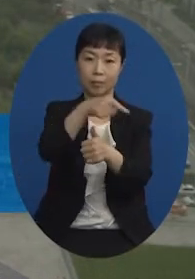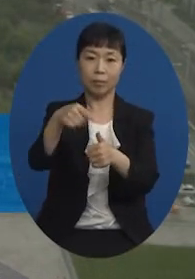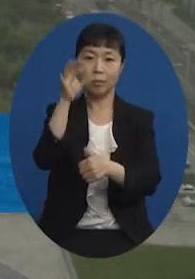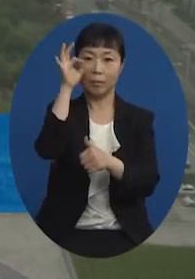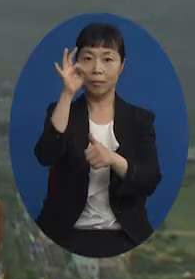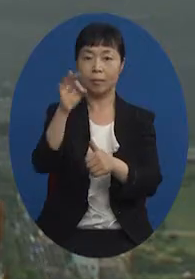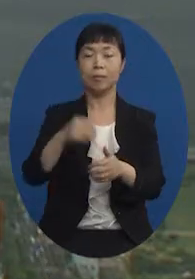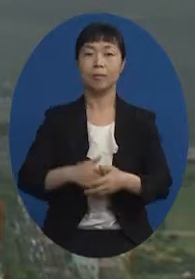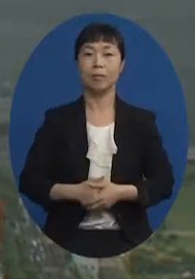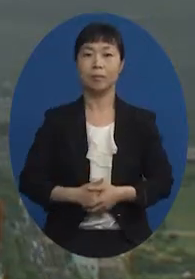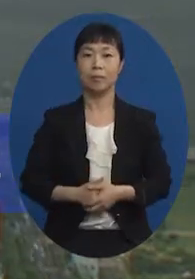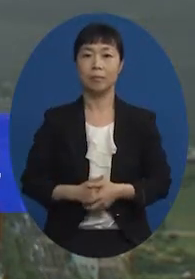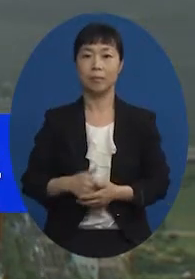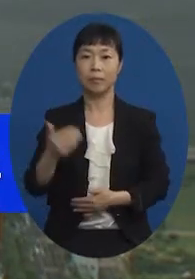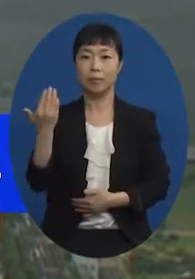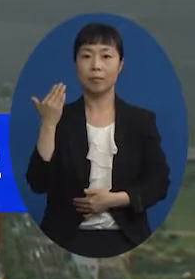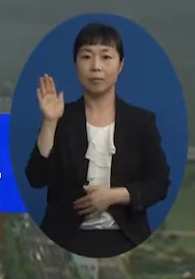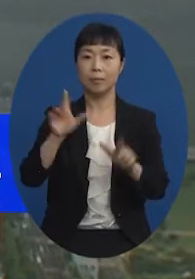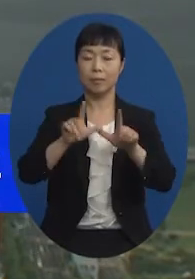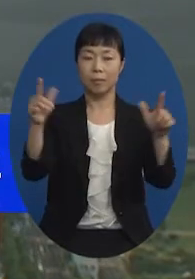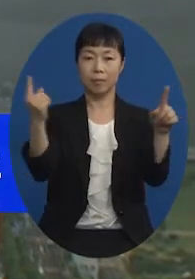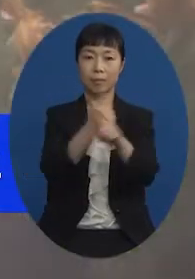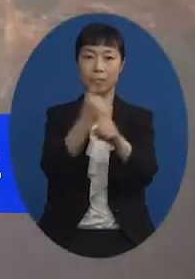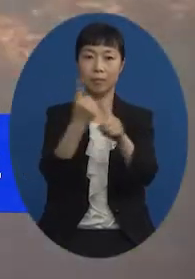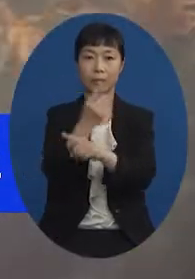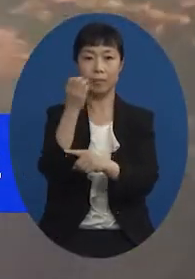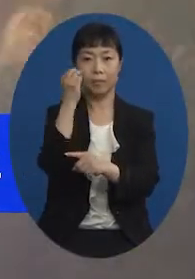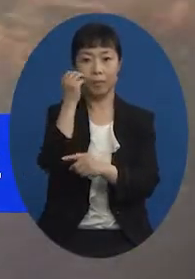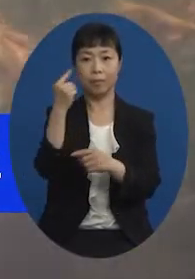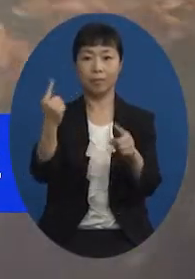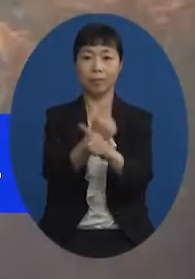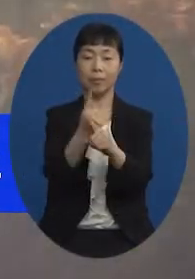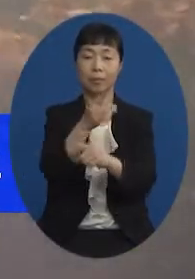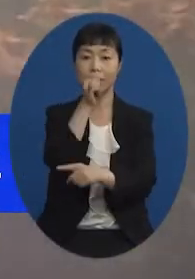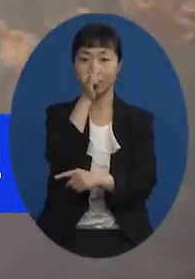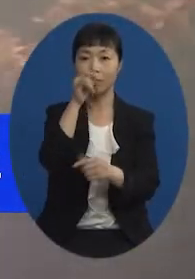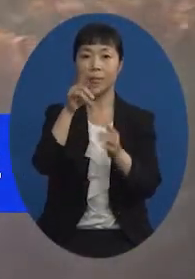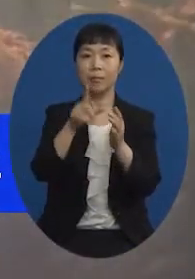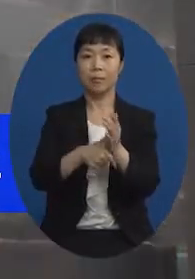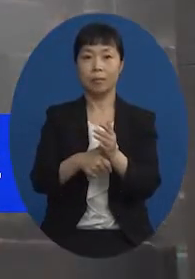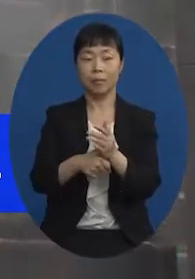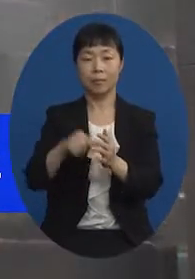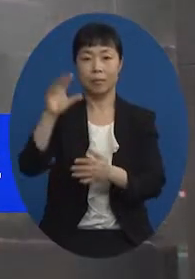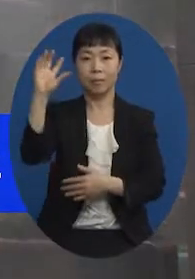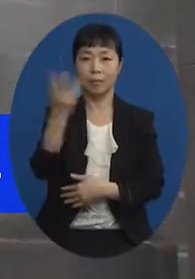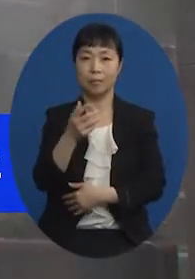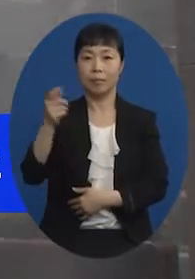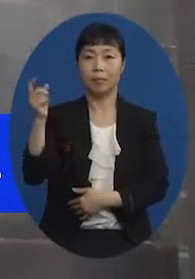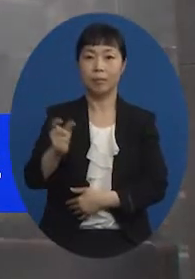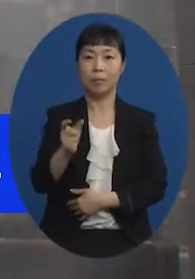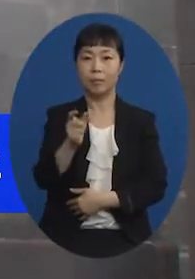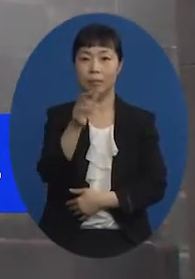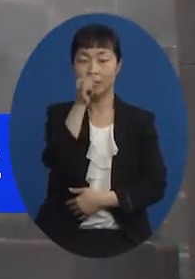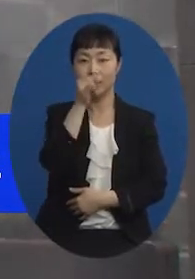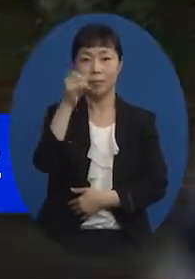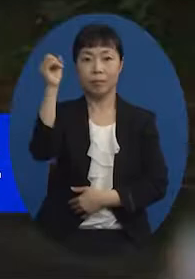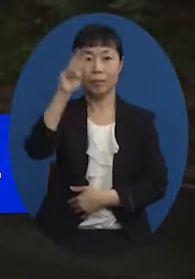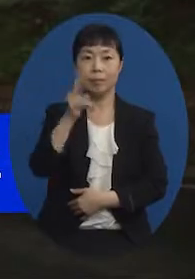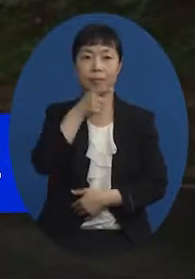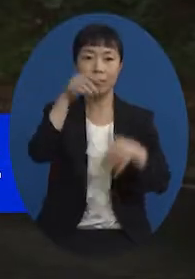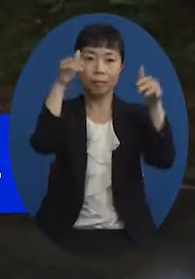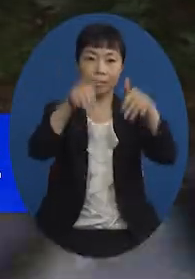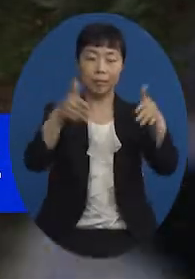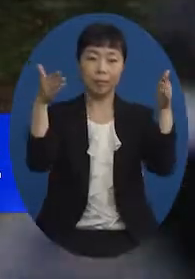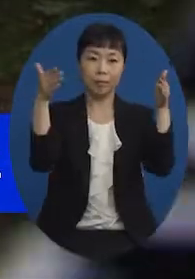점검했습니다 최근 기후변화로 기장이변이 속출하고 있는데요 초강력 태풍과 돌발성